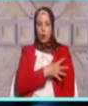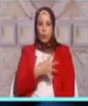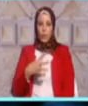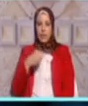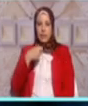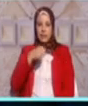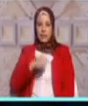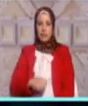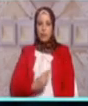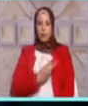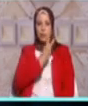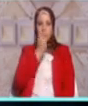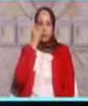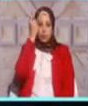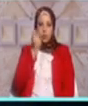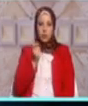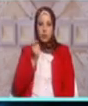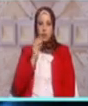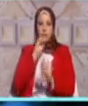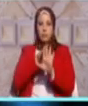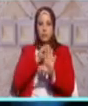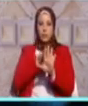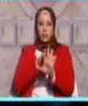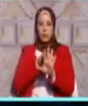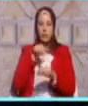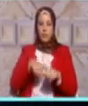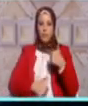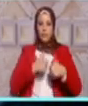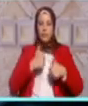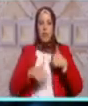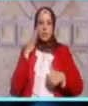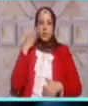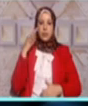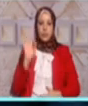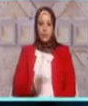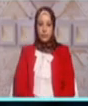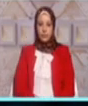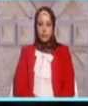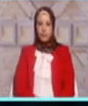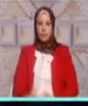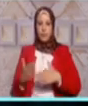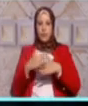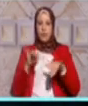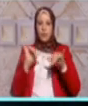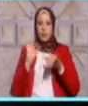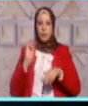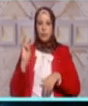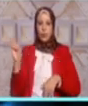479 حاله، واخرى متعلقه بالغش والنشر على توقع على مواقع التواصل الاجتماعي